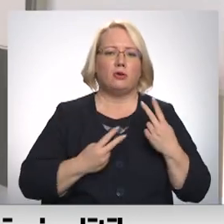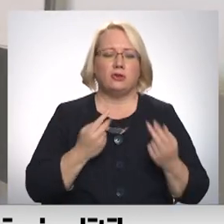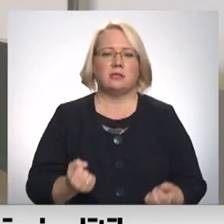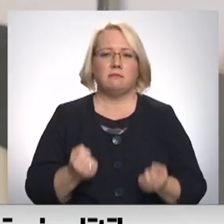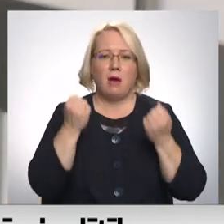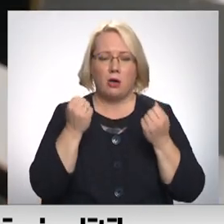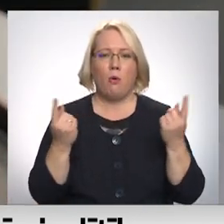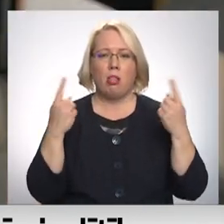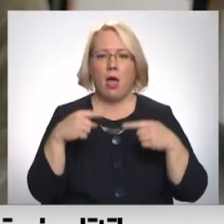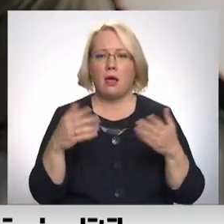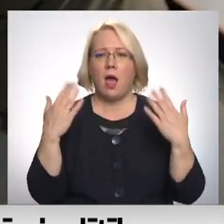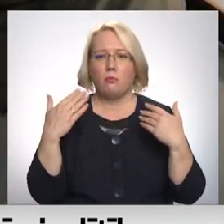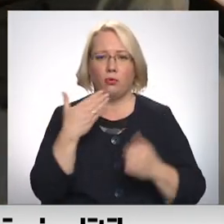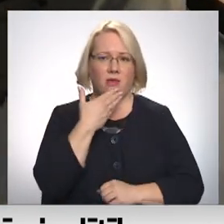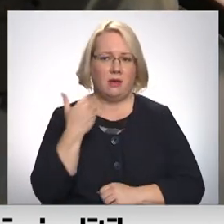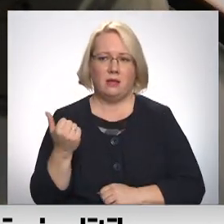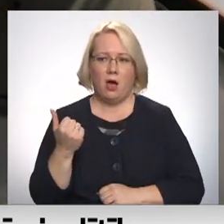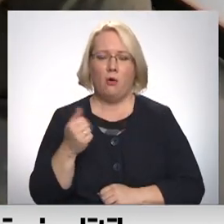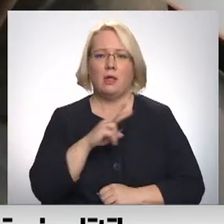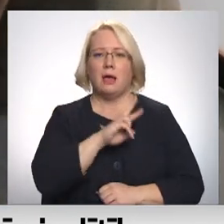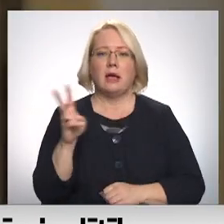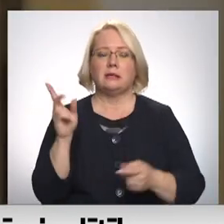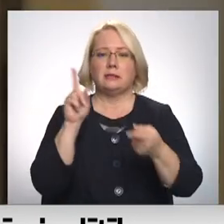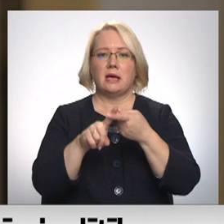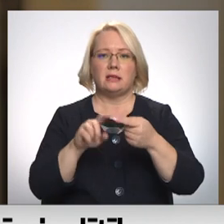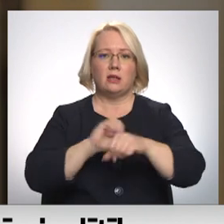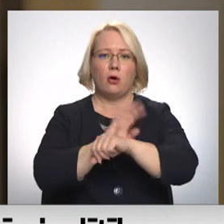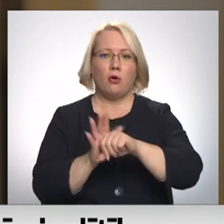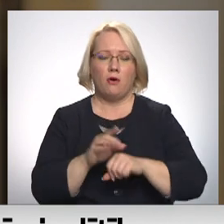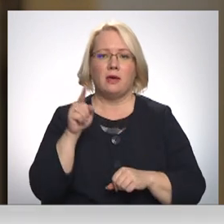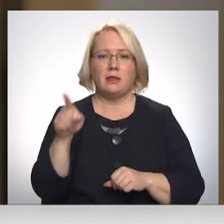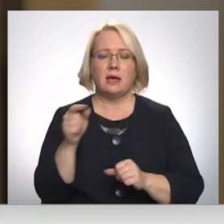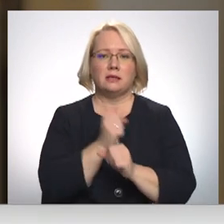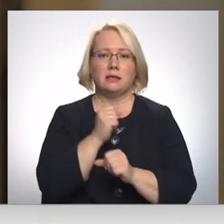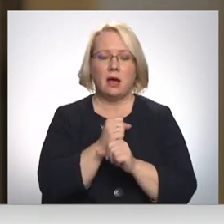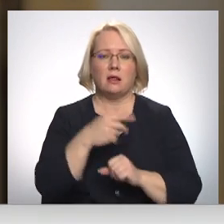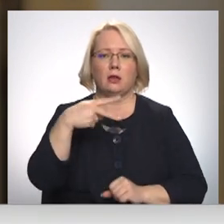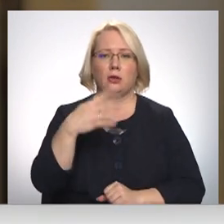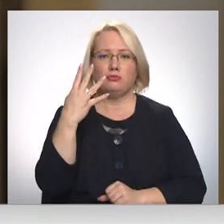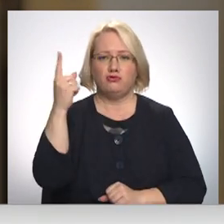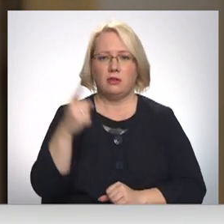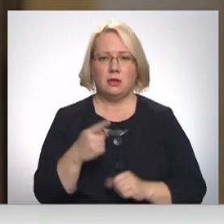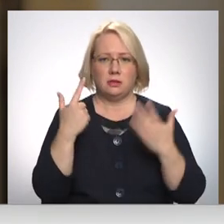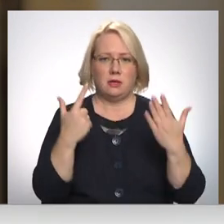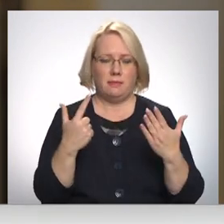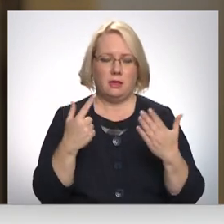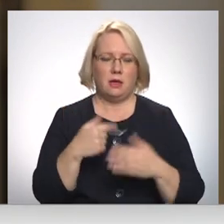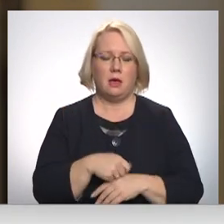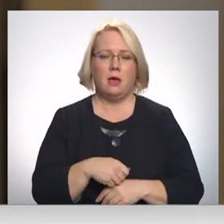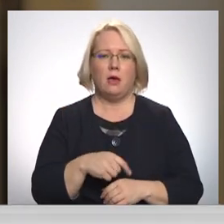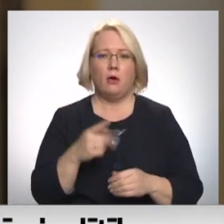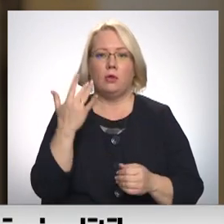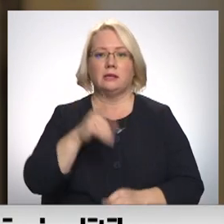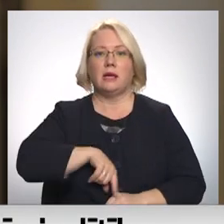atpūtai praktiski nav. Tie, kas ir saistīti ar Covid, tie, man liekas, strādā 24/7. Un cik ilgi